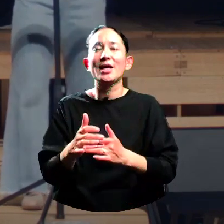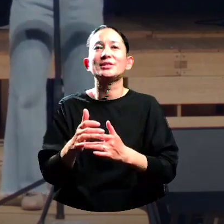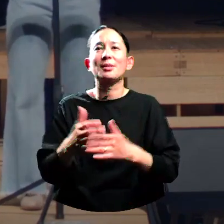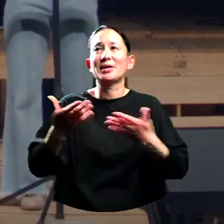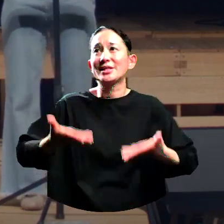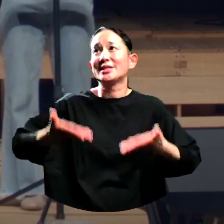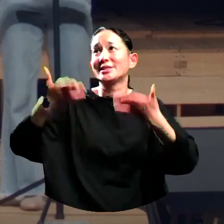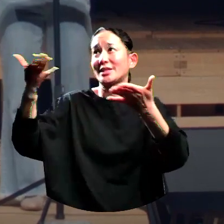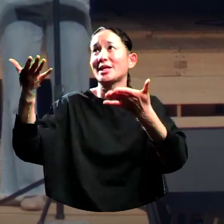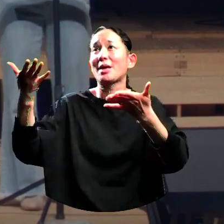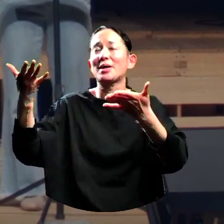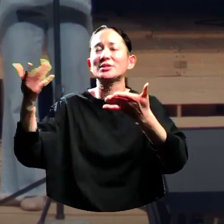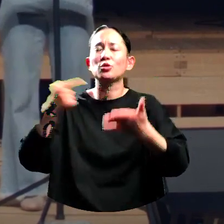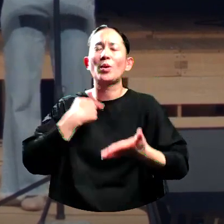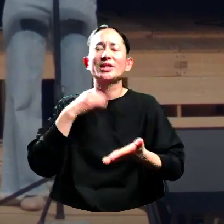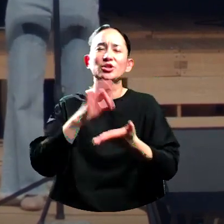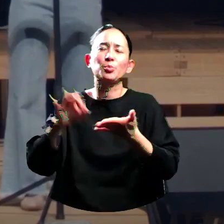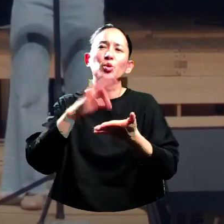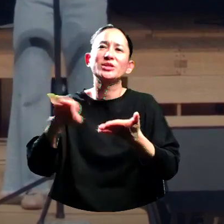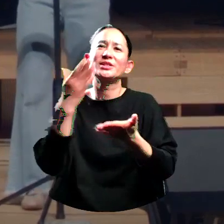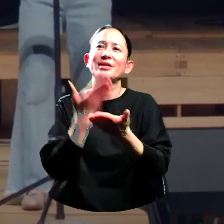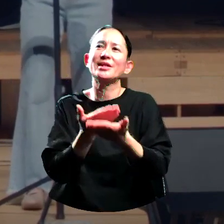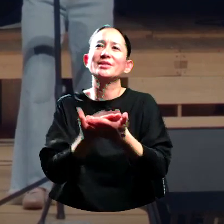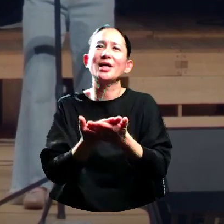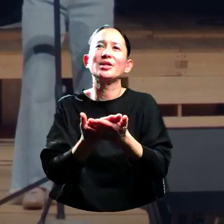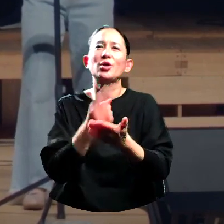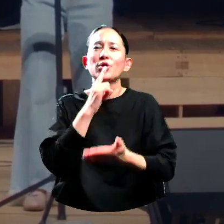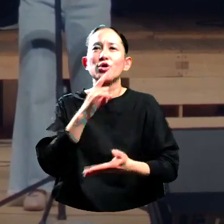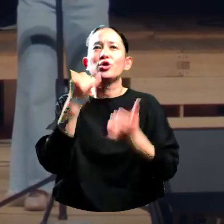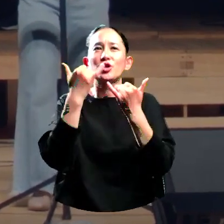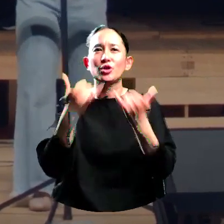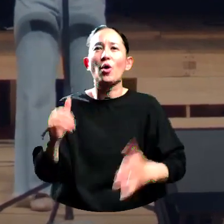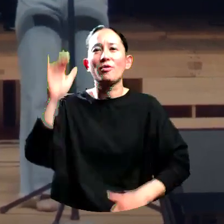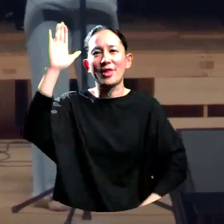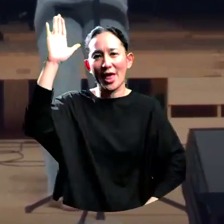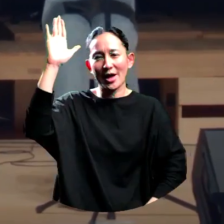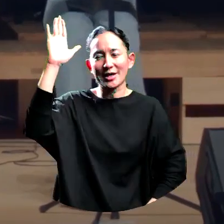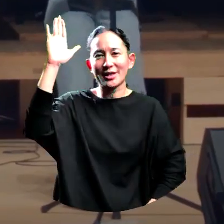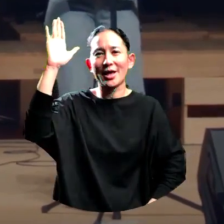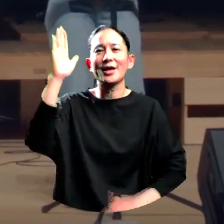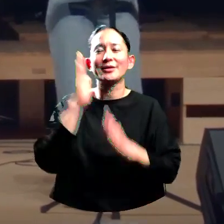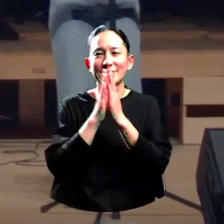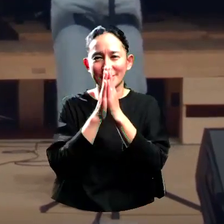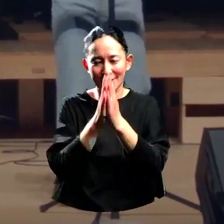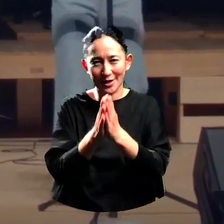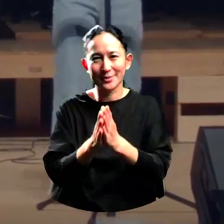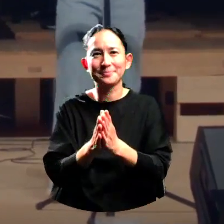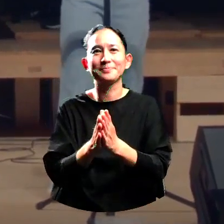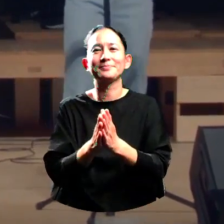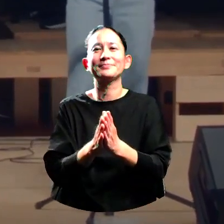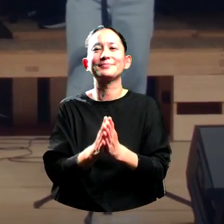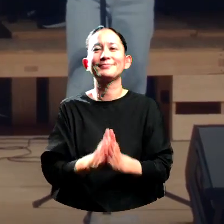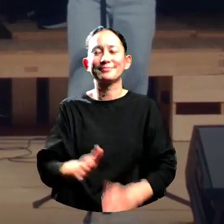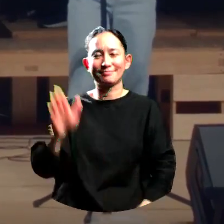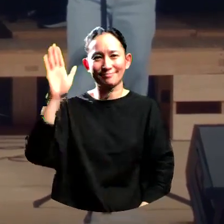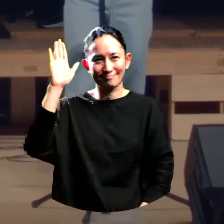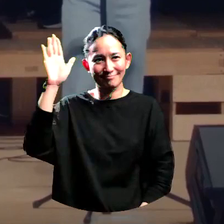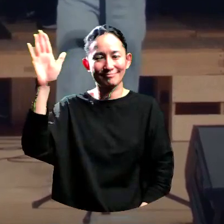ください。 Jesus, please use me. そのように願う方がいたら手を挙げて教えてください。 If this is your prayer, please raise your hand and let us know.